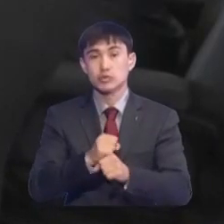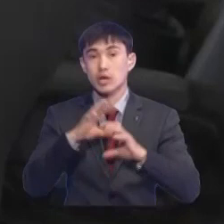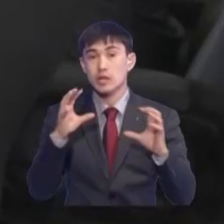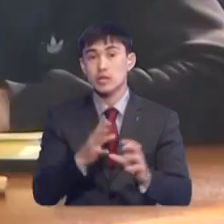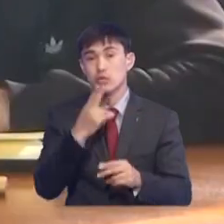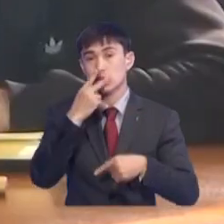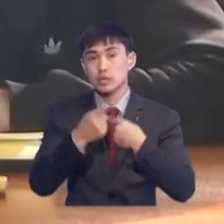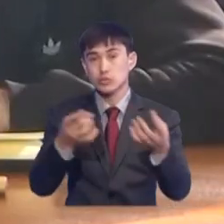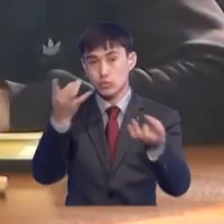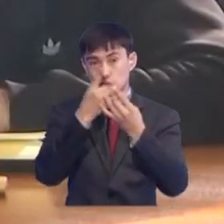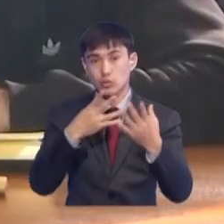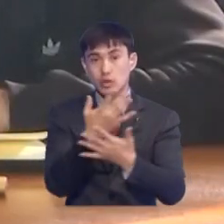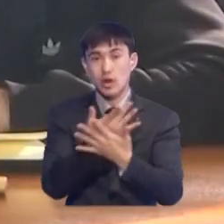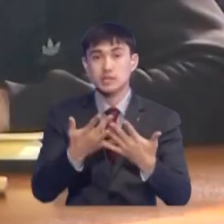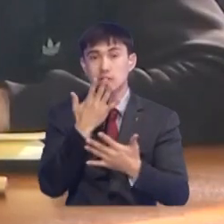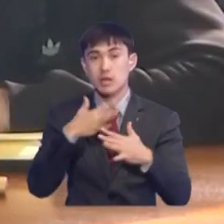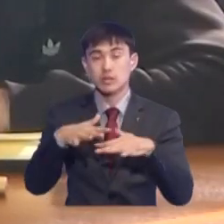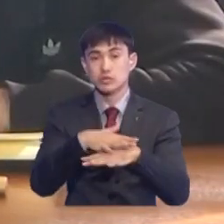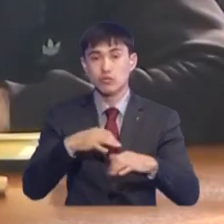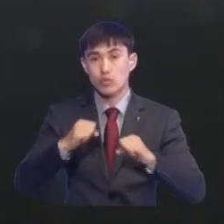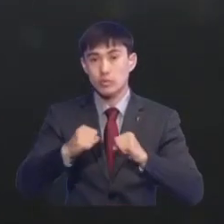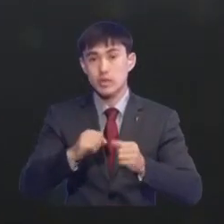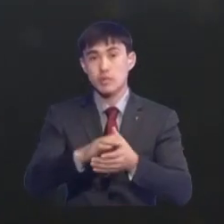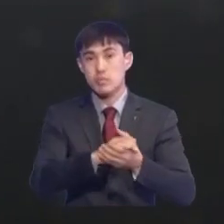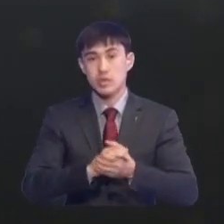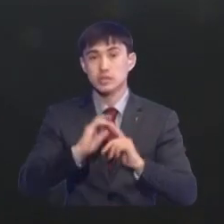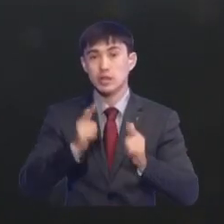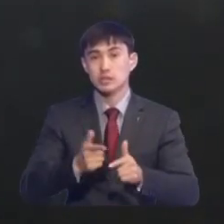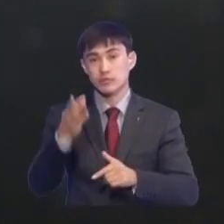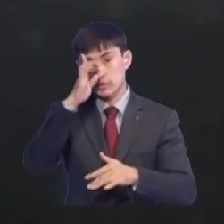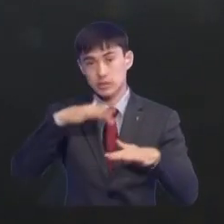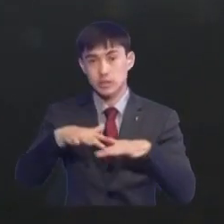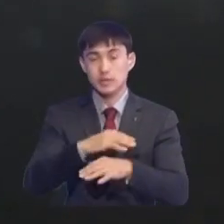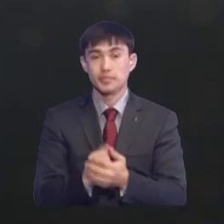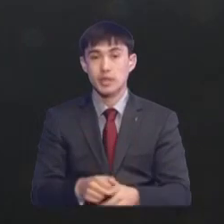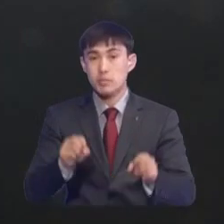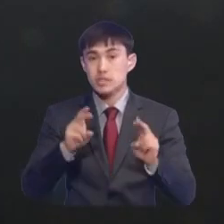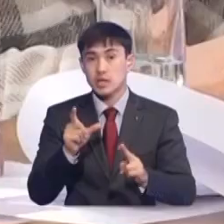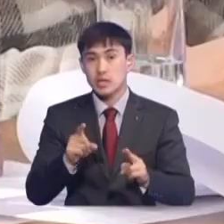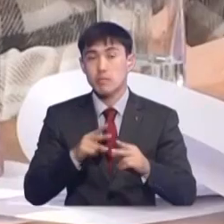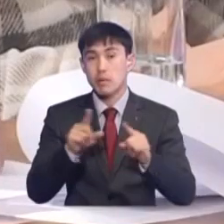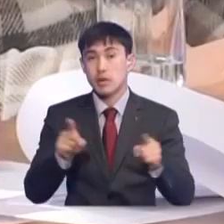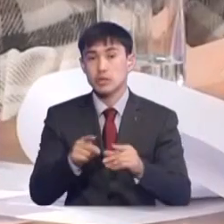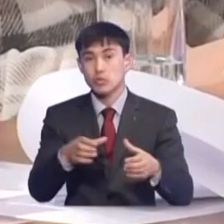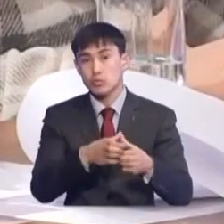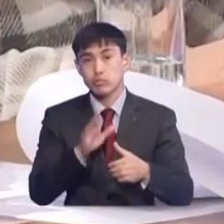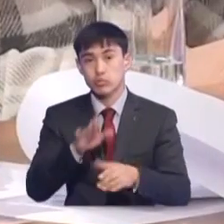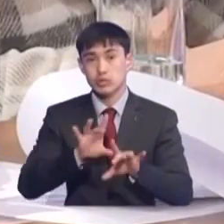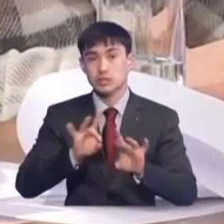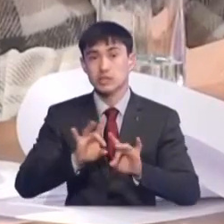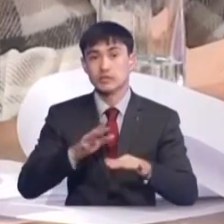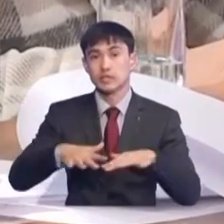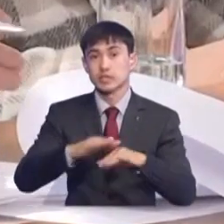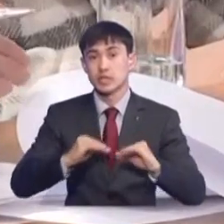сохранению традиций и культуры разных этносов и укреплению мира и согласия в нашей стране специальные пропагандистские группы будут рассказывать